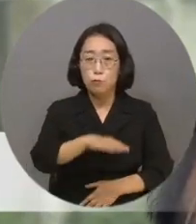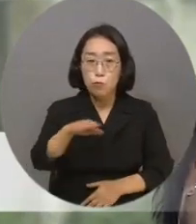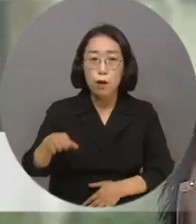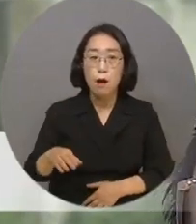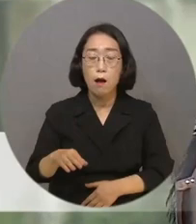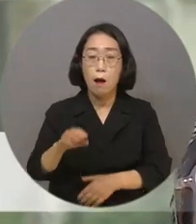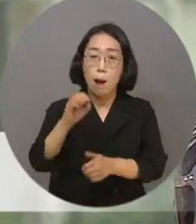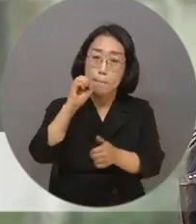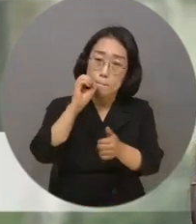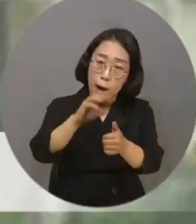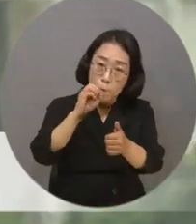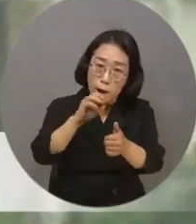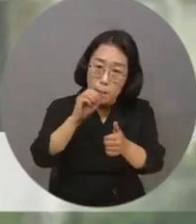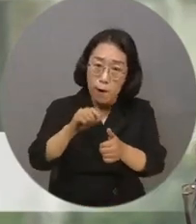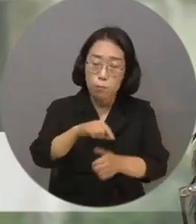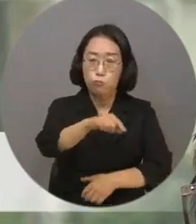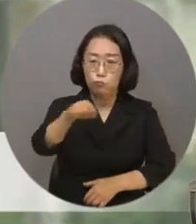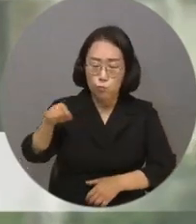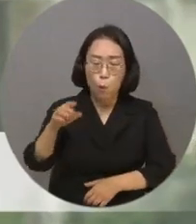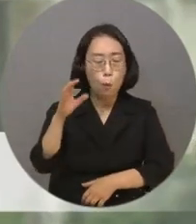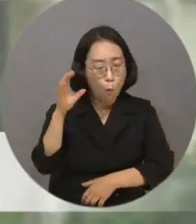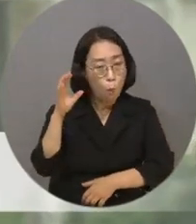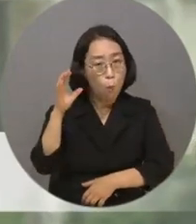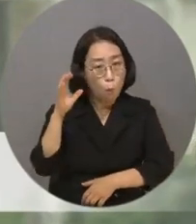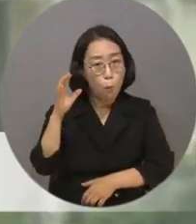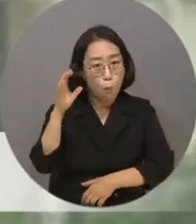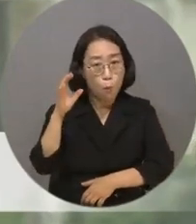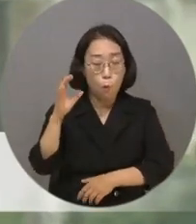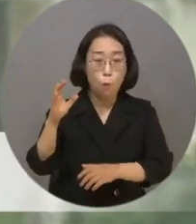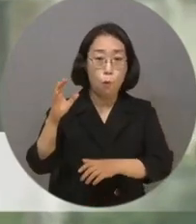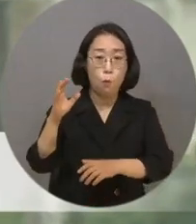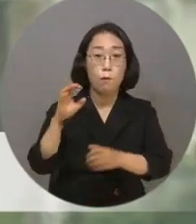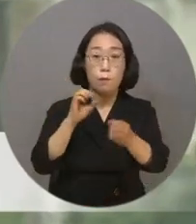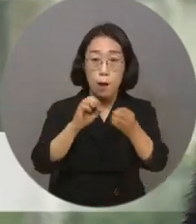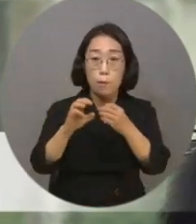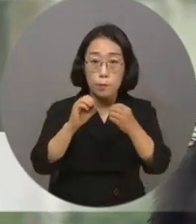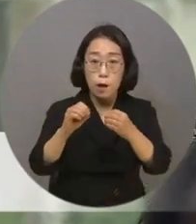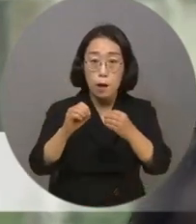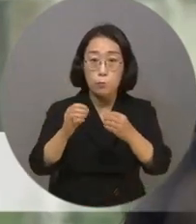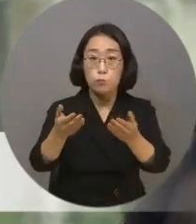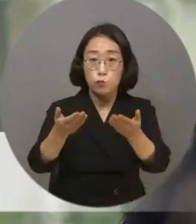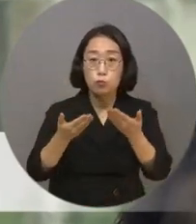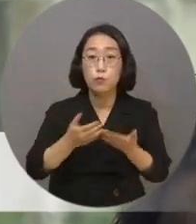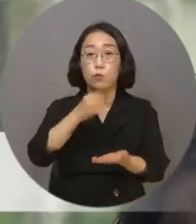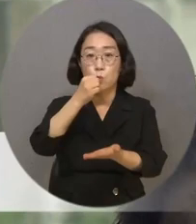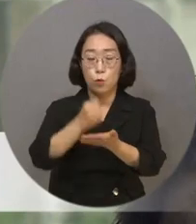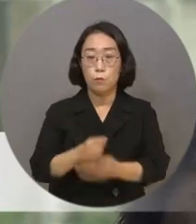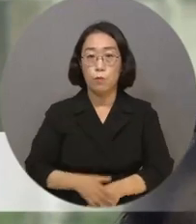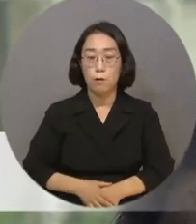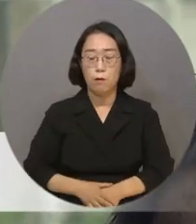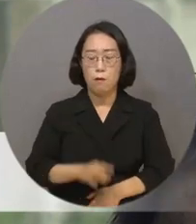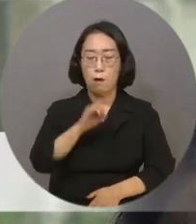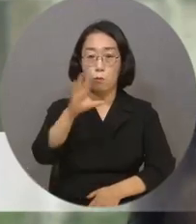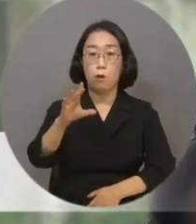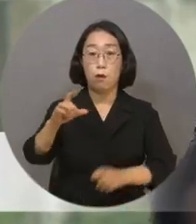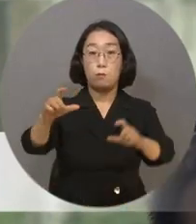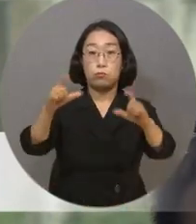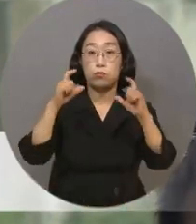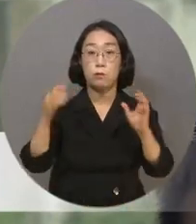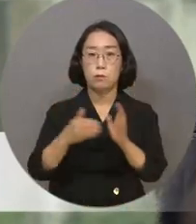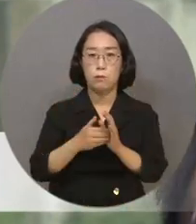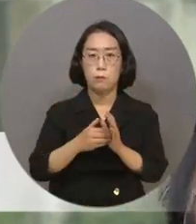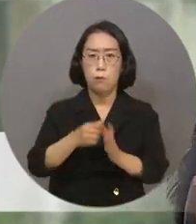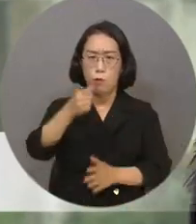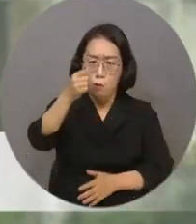그래도 말을 하면 어느 정도의 답변을 할 수 있는 사항이 되어야 되는데 일방적인 통보 같은 것을 너무